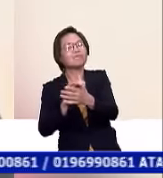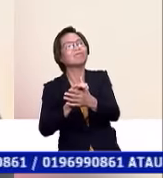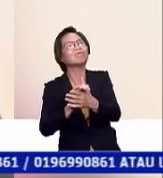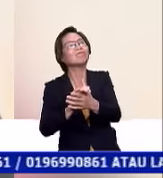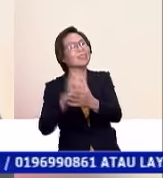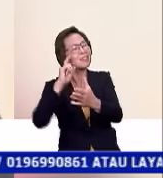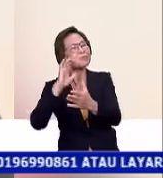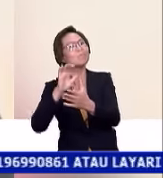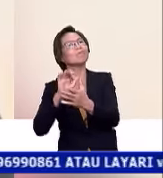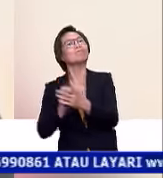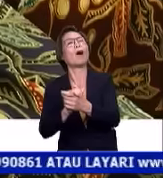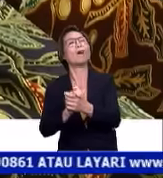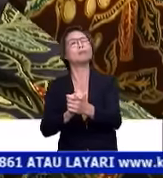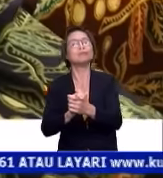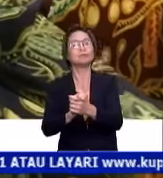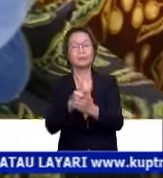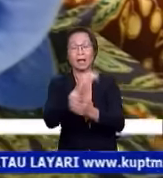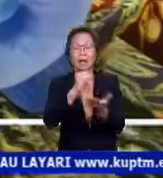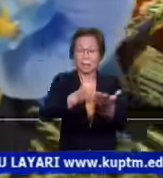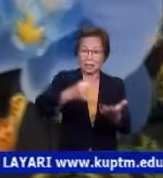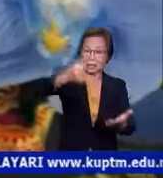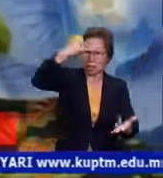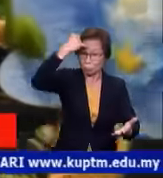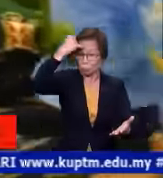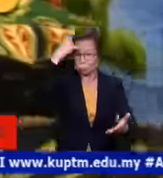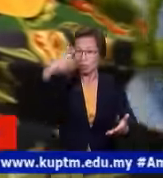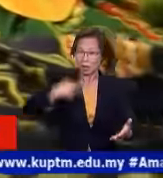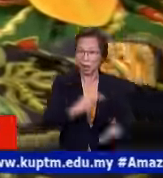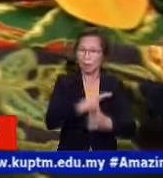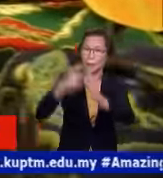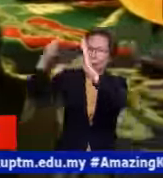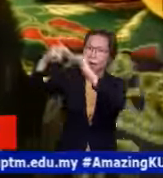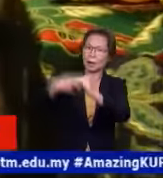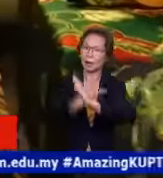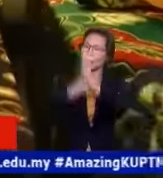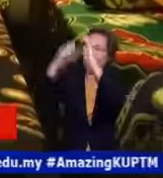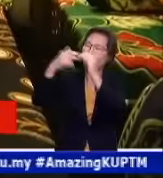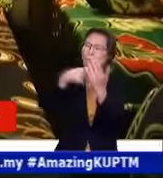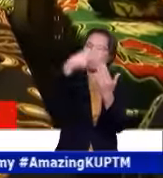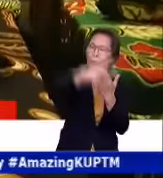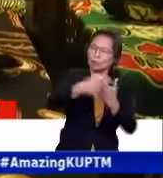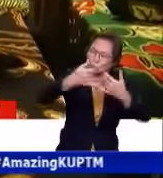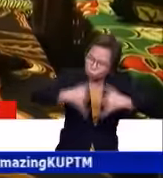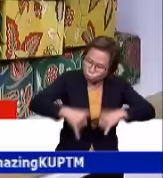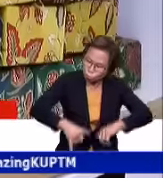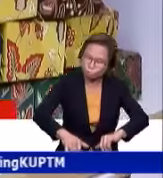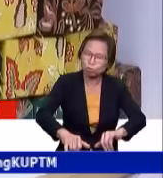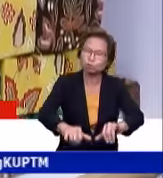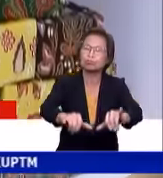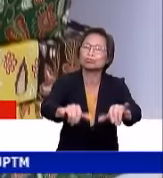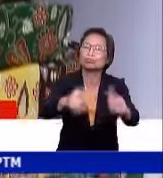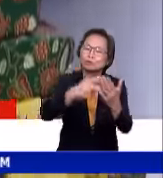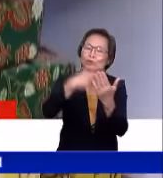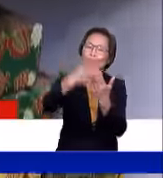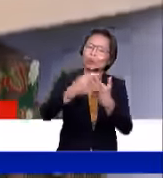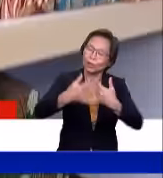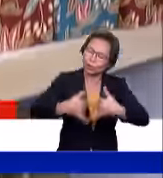juga ilmu lah. Dan kami mengharapkan agar projek ini berterusan supaya